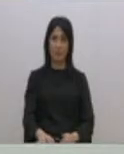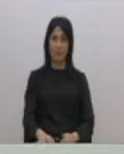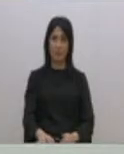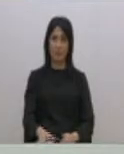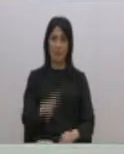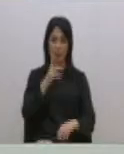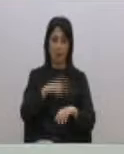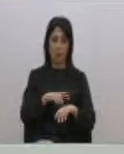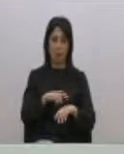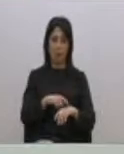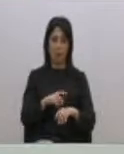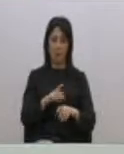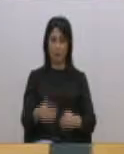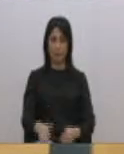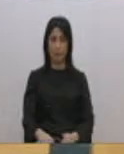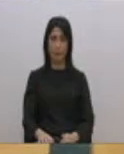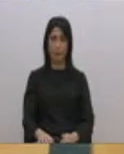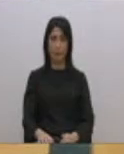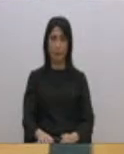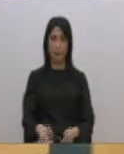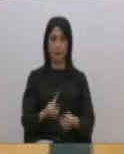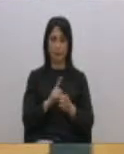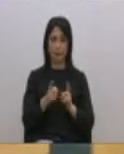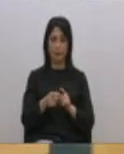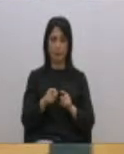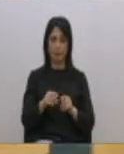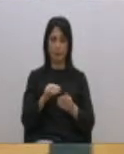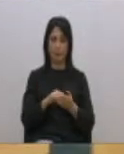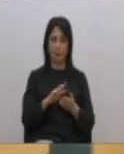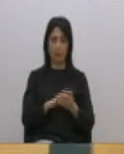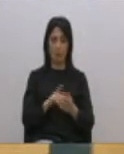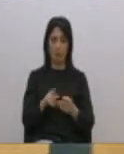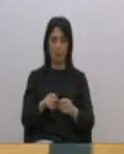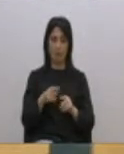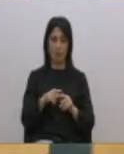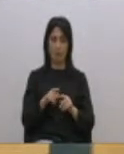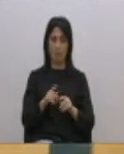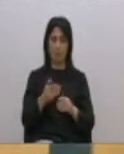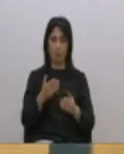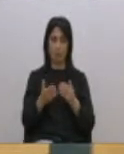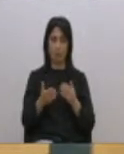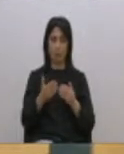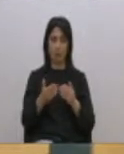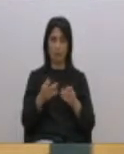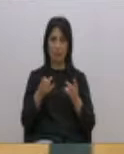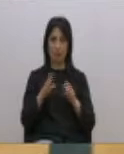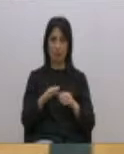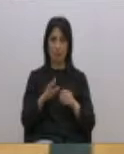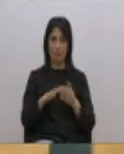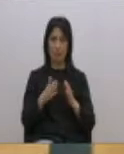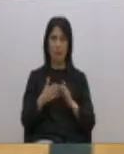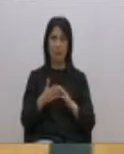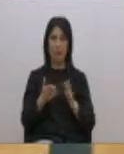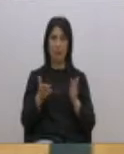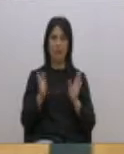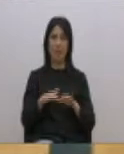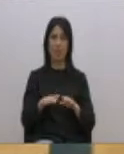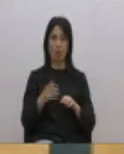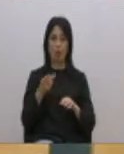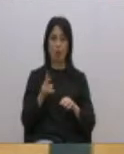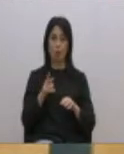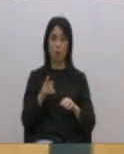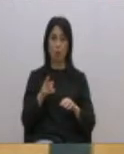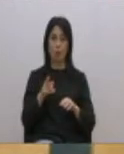Trois limiti, arau is are zgudeva, irikita, ce nici ana ceri tesiar, tu rceba, irobitat,